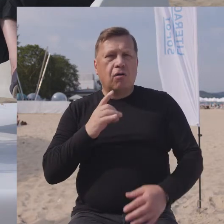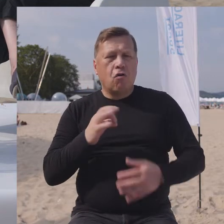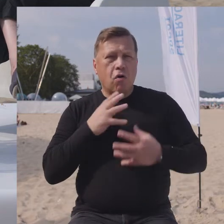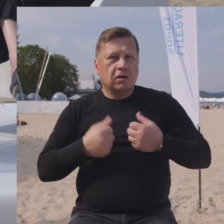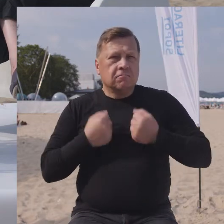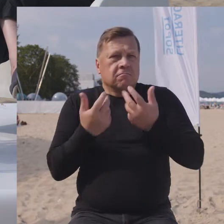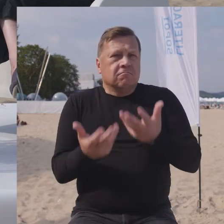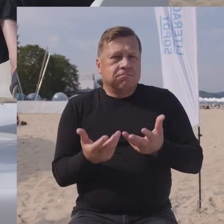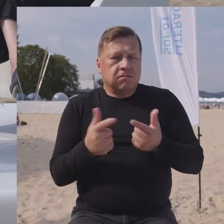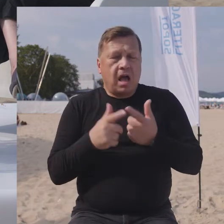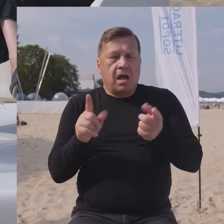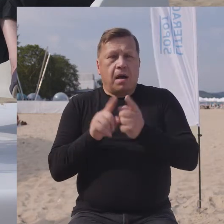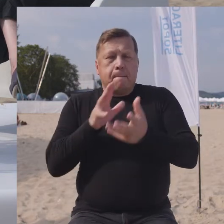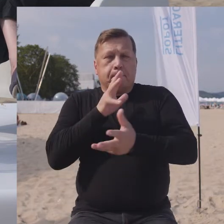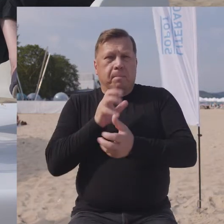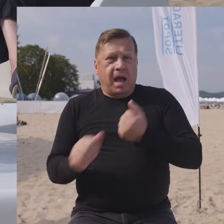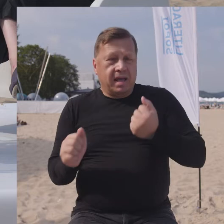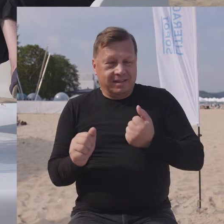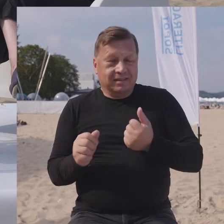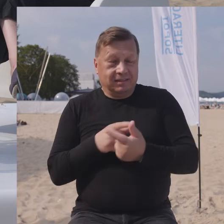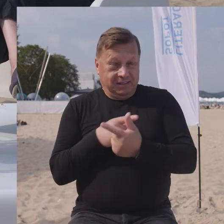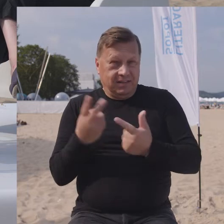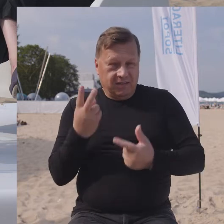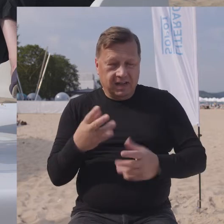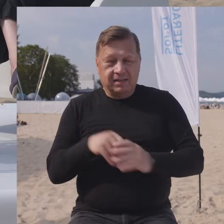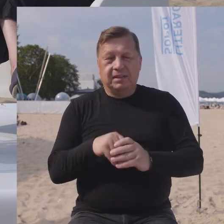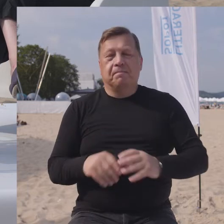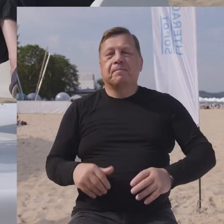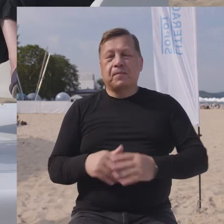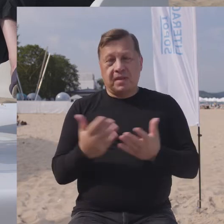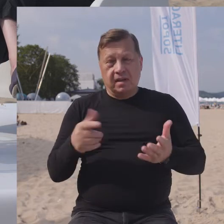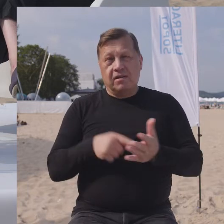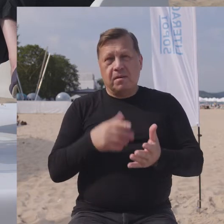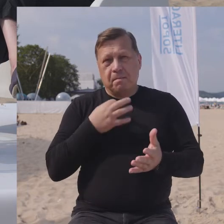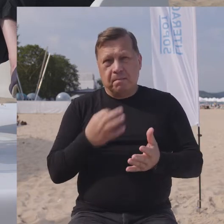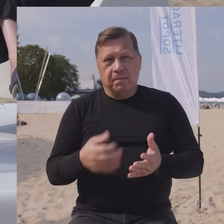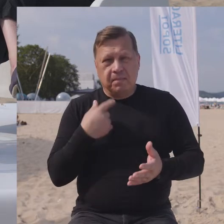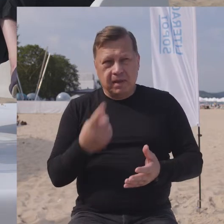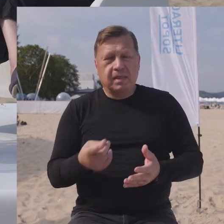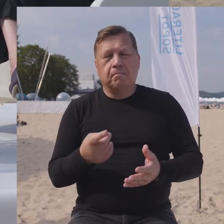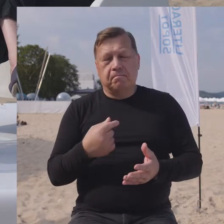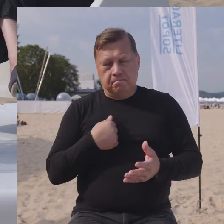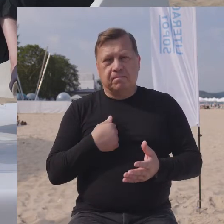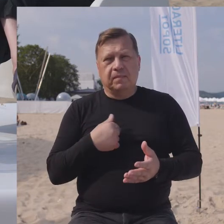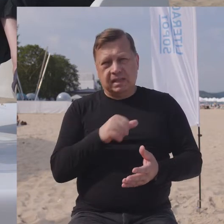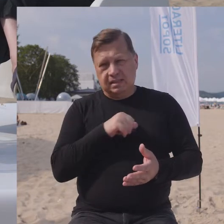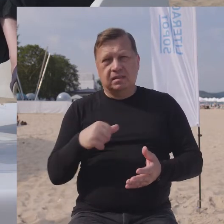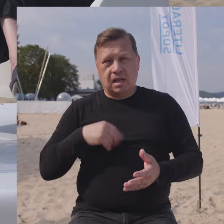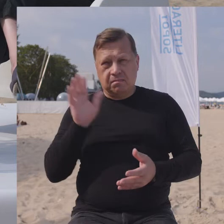strony powodują panikę, więc ono, to pytanie często pada, więc może po prostu już ja je zadam, będzie je mieć z